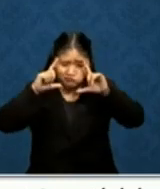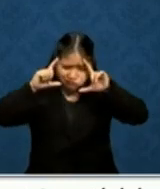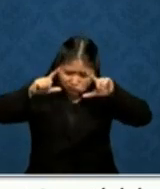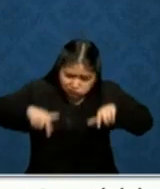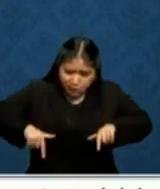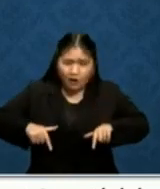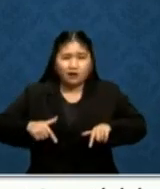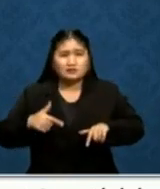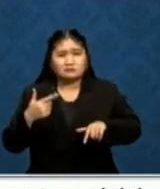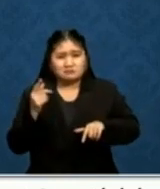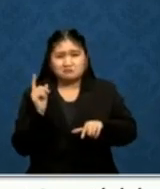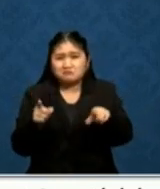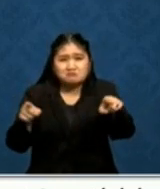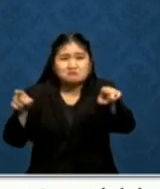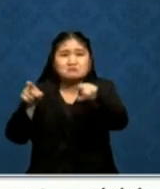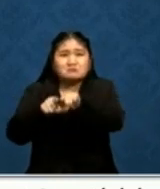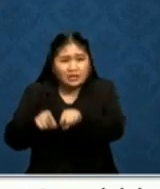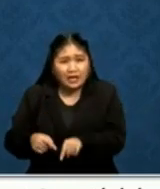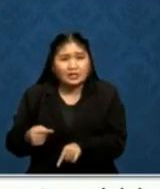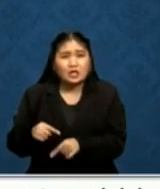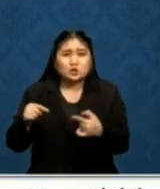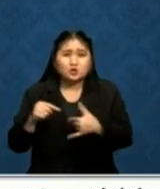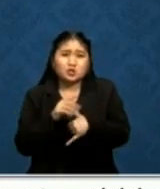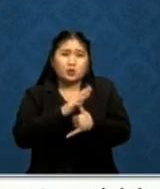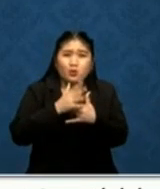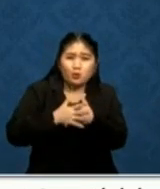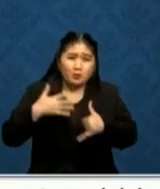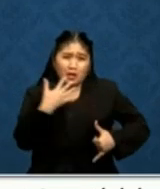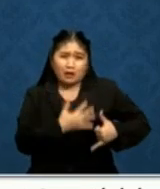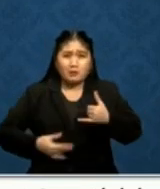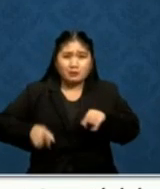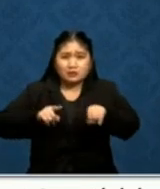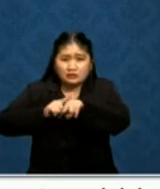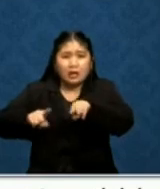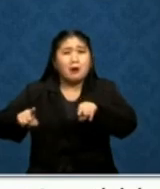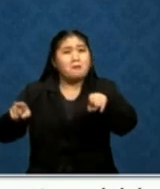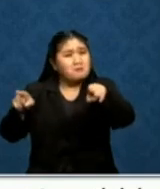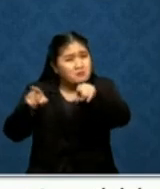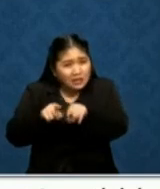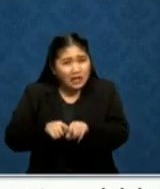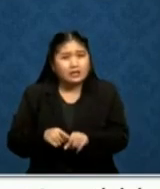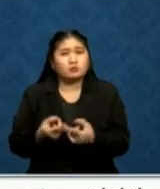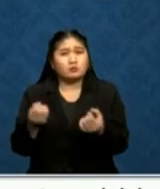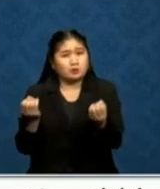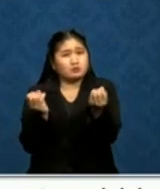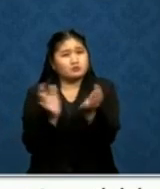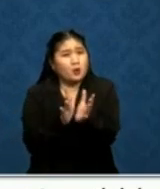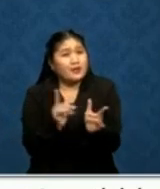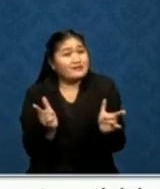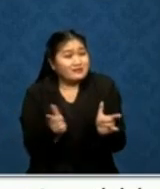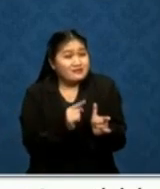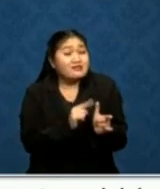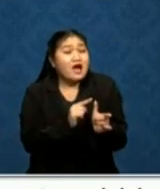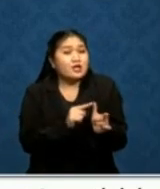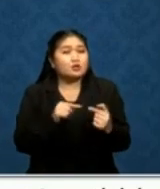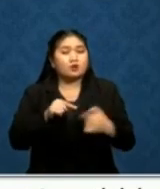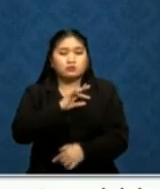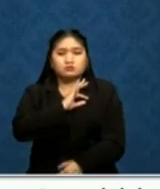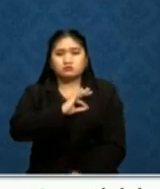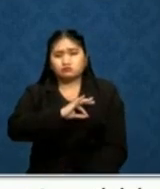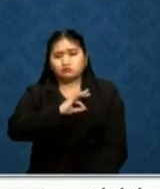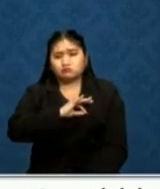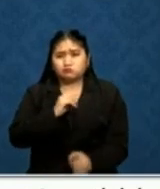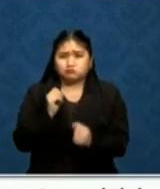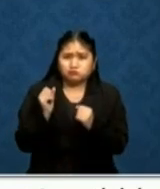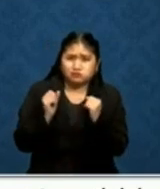ระทำไม่ได้น้อยไปกว่าการที่จะถูกคุกคามทางเพศทางกายภาพเลยค่ะท่านประธานผลกระทบระยะสั้นอย่างที่เห็นค่ะจะเป็นความรู้สึกของความหวา